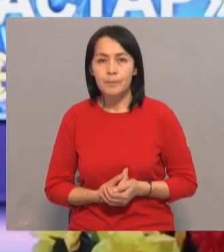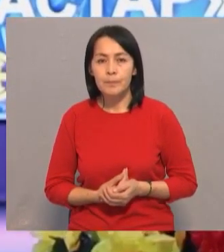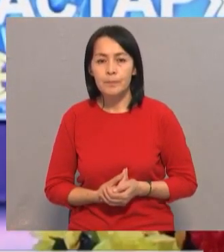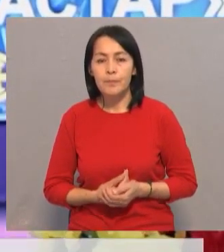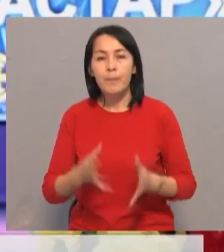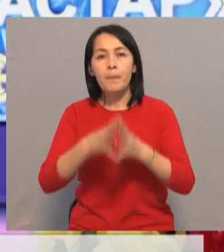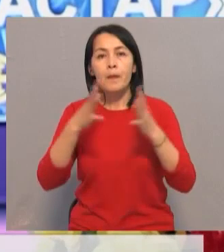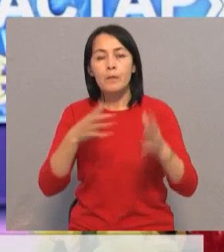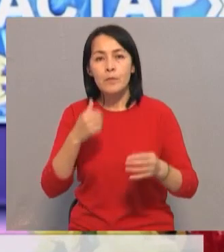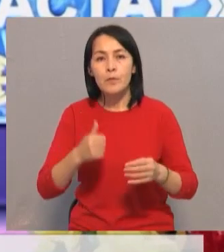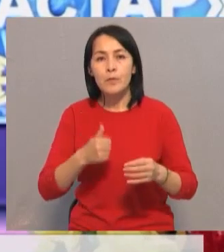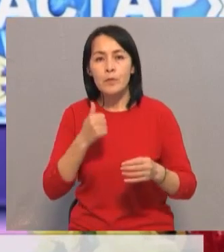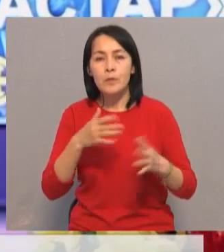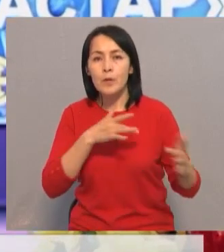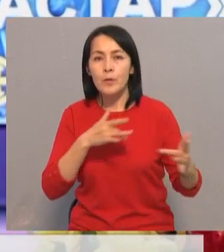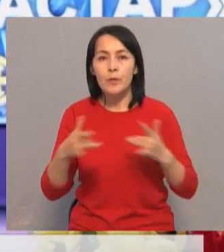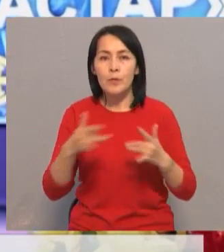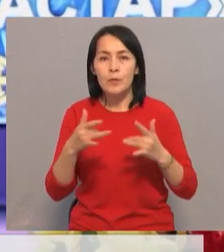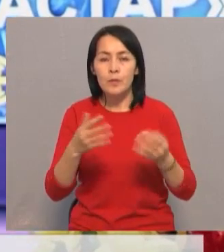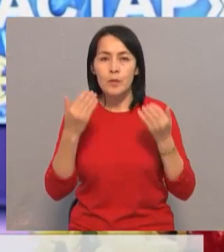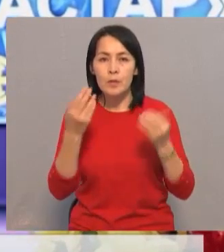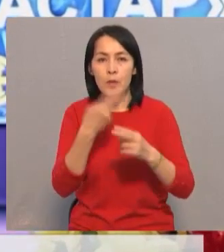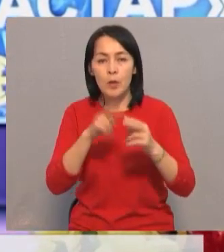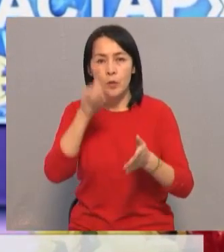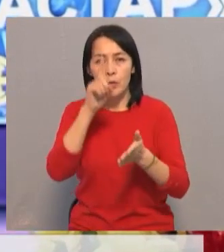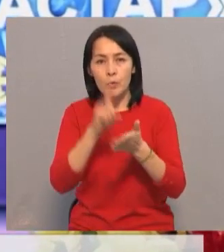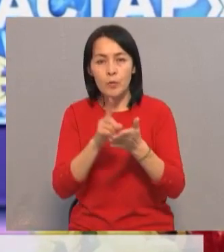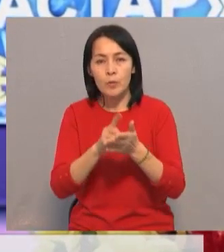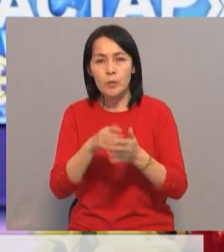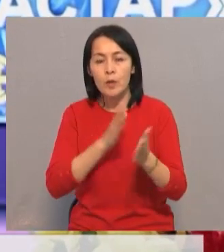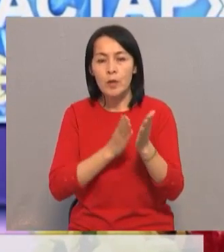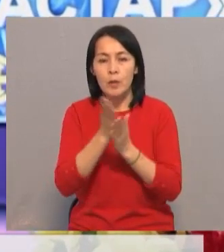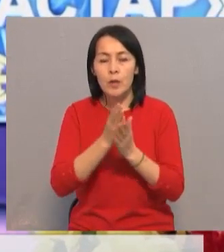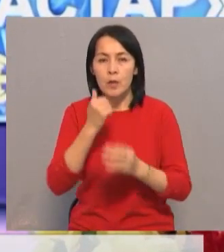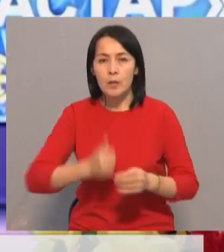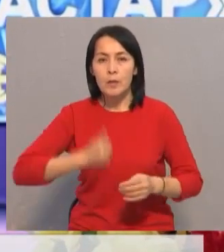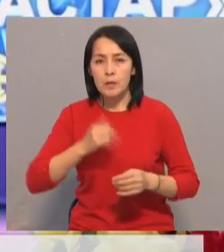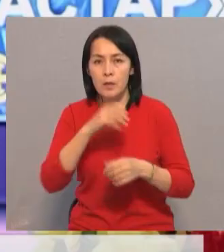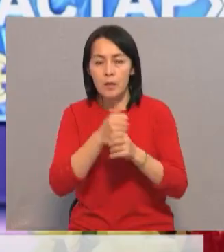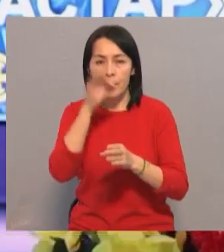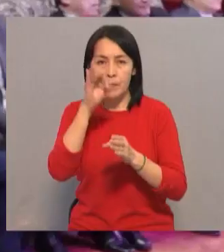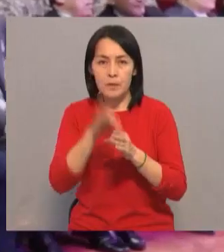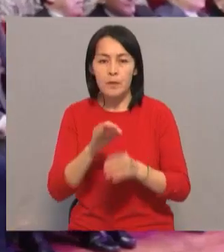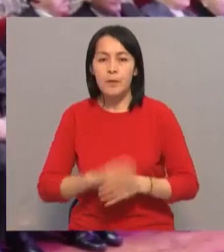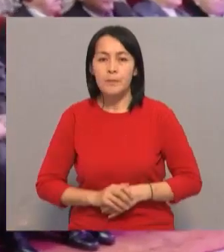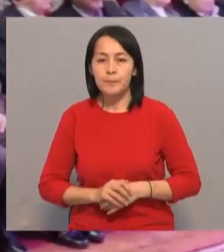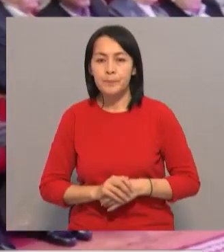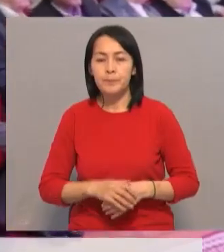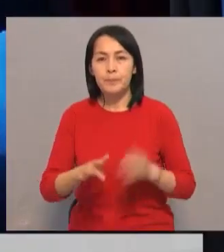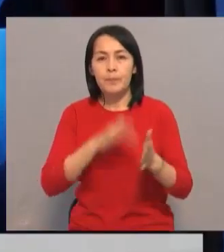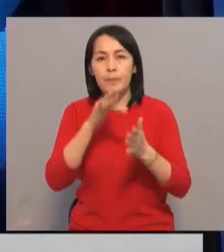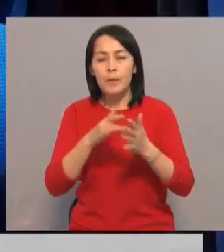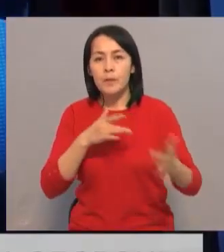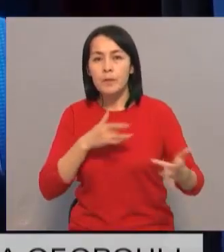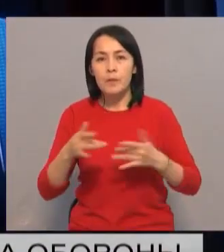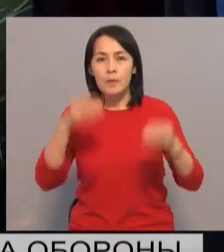Видать большой энергетический и творческий потенциал, который должен быть направлен на достижение главной цели. В городском